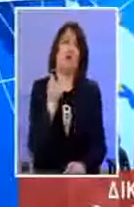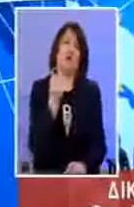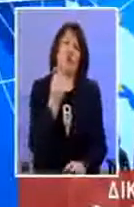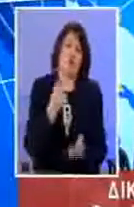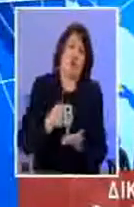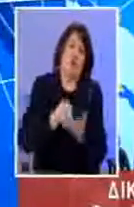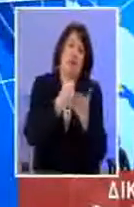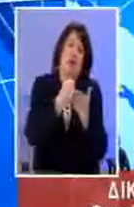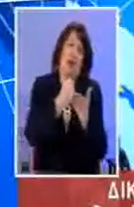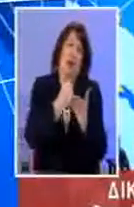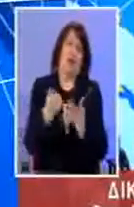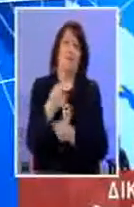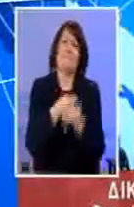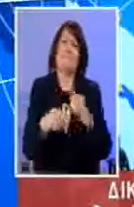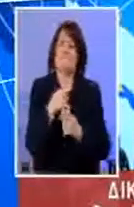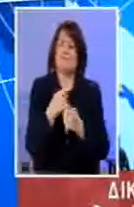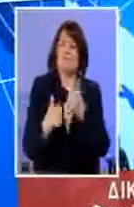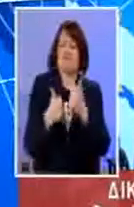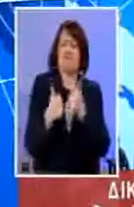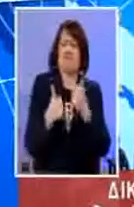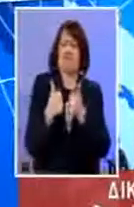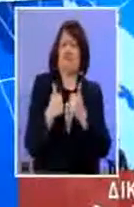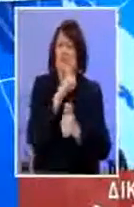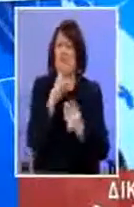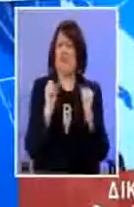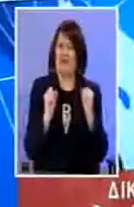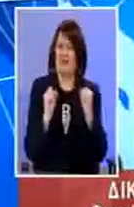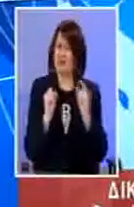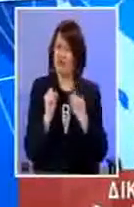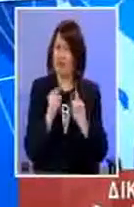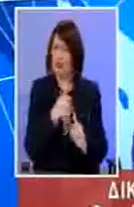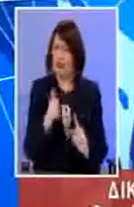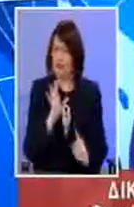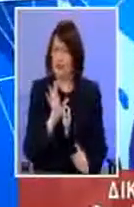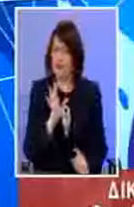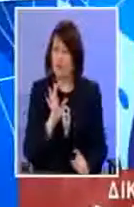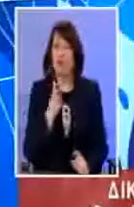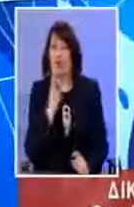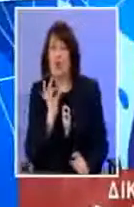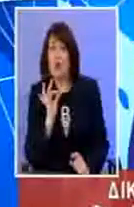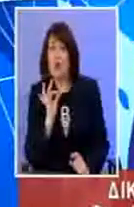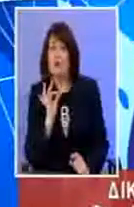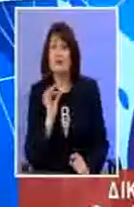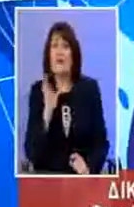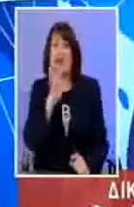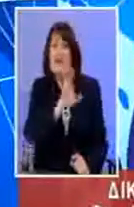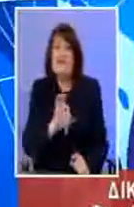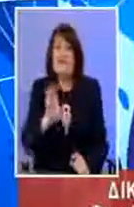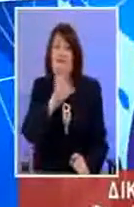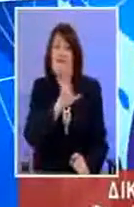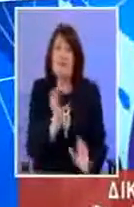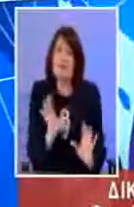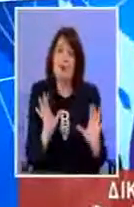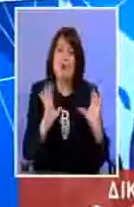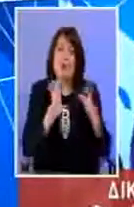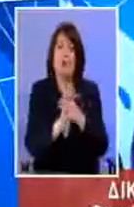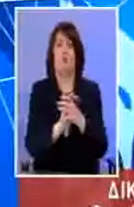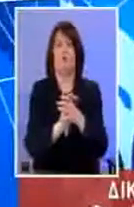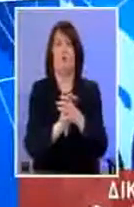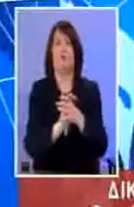οικονομικούς, εμπορικούς, ανταγωνισμού, διαβίωσης κτλ. Αλλά μόνο η Ευρώπη ως σύνολο